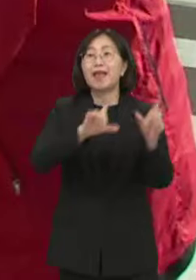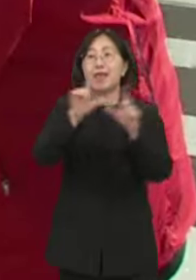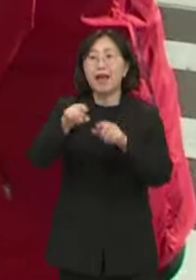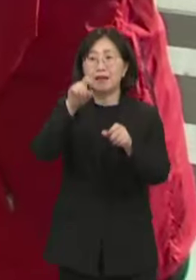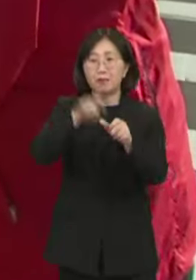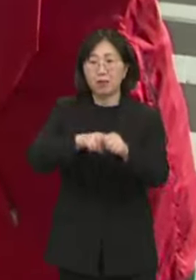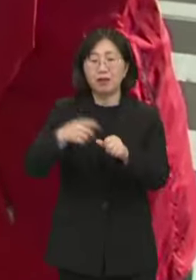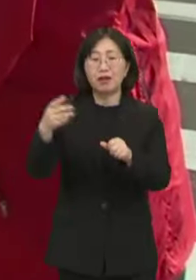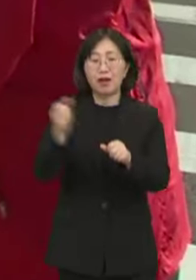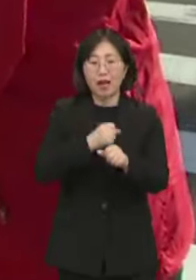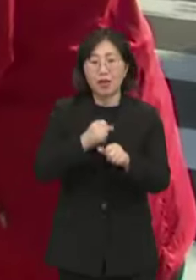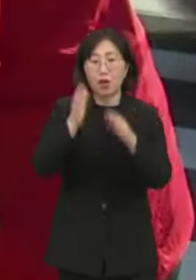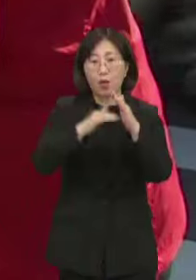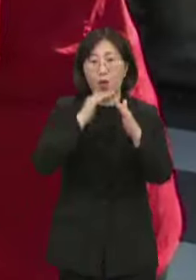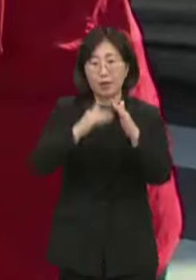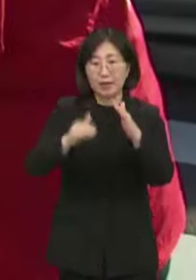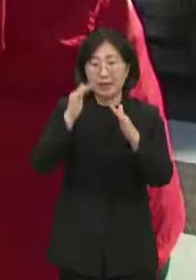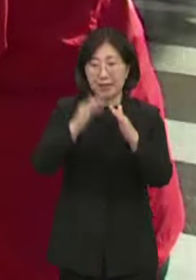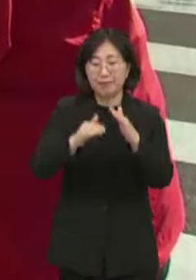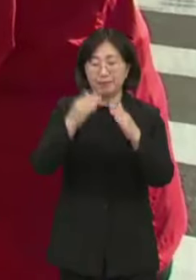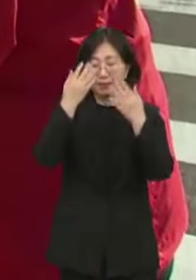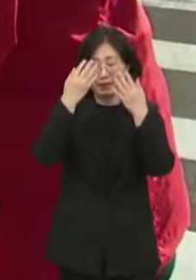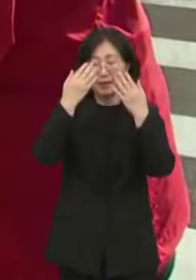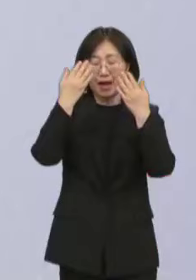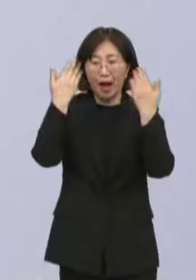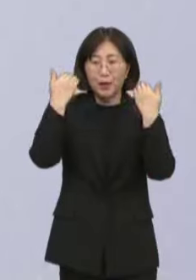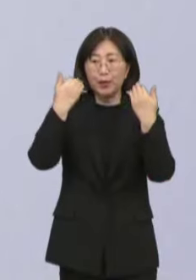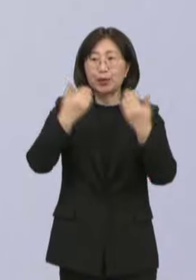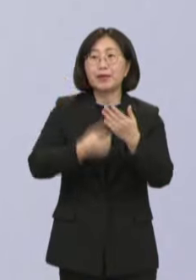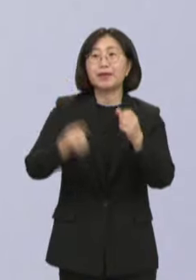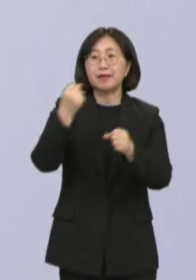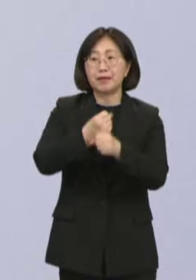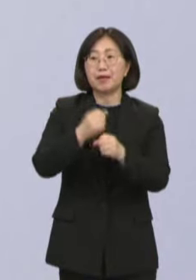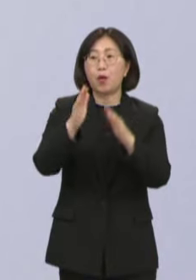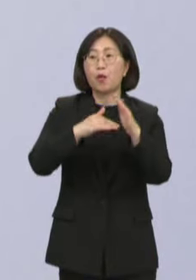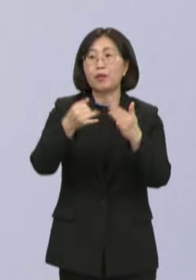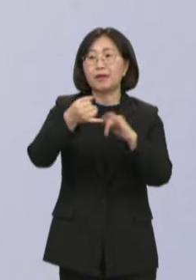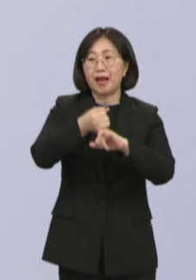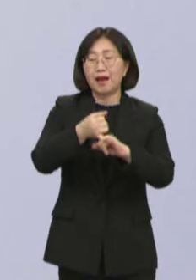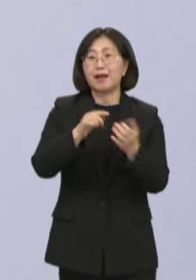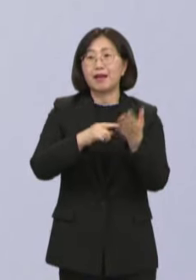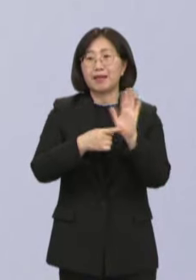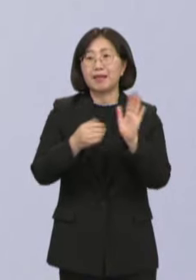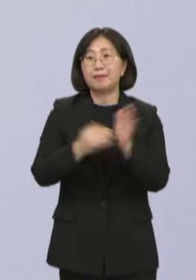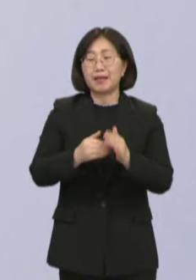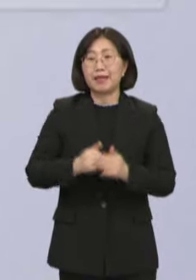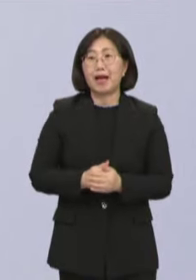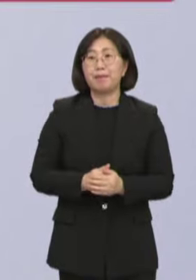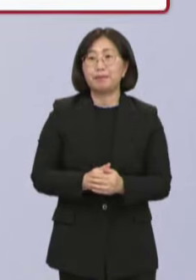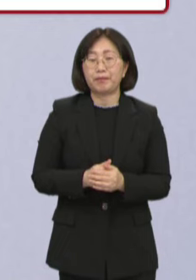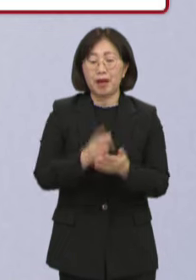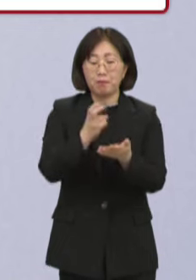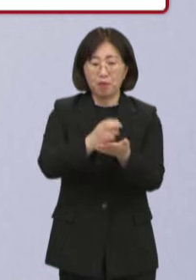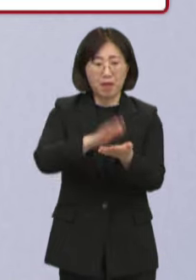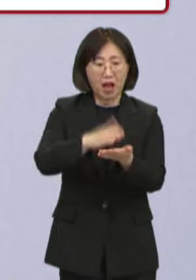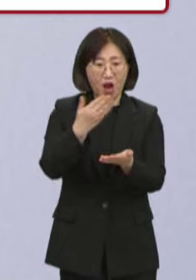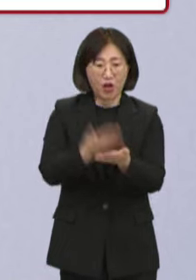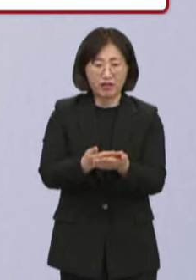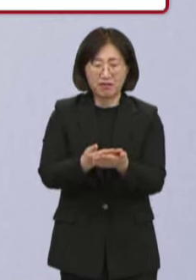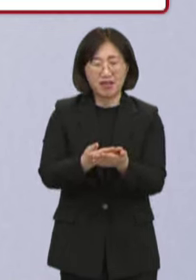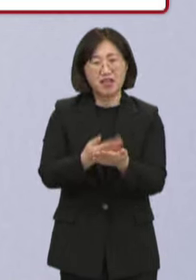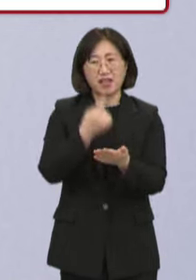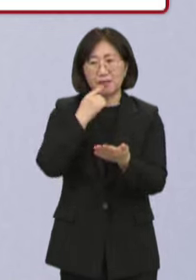강화하는 세종 공립학원 공약을 전면에 내세웠습니다. 행정수도 문제에 대해서도 헌법 개헌은 현실성이